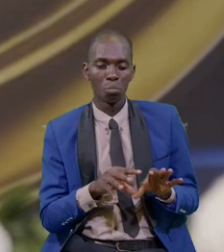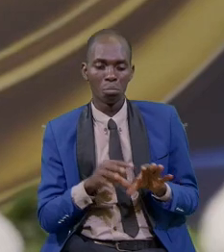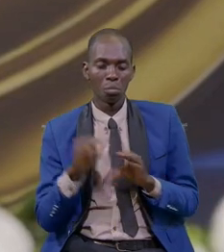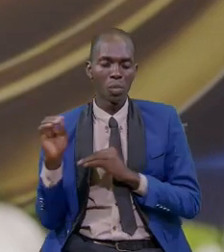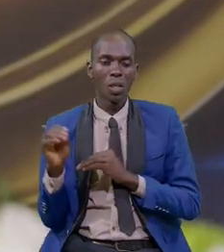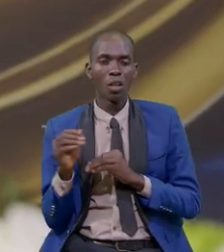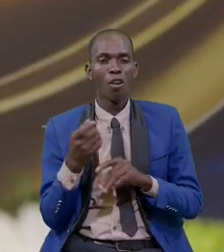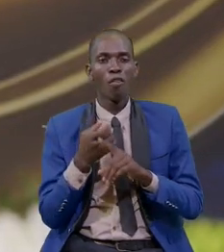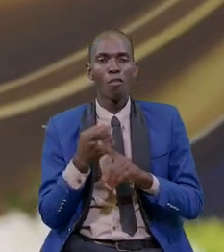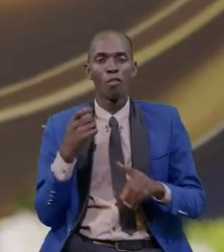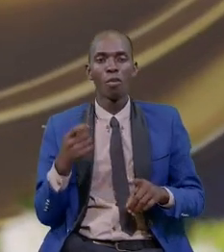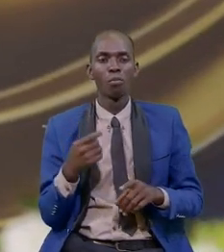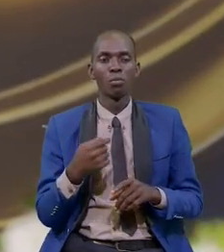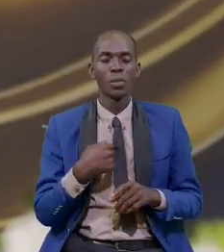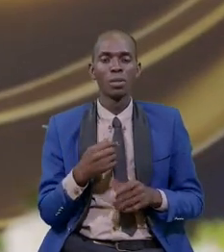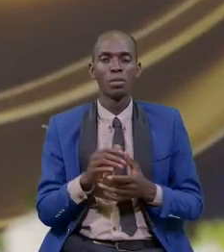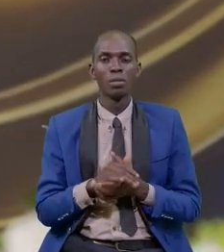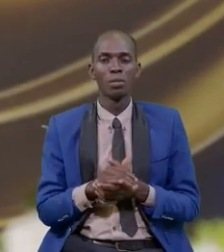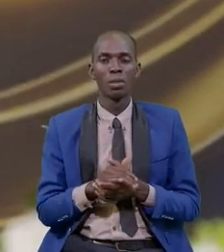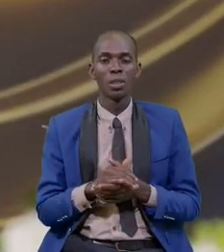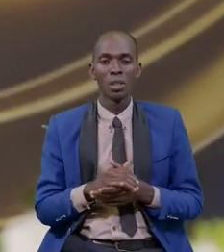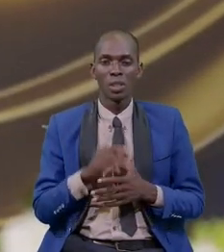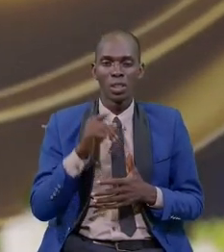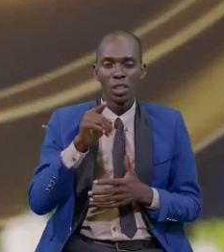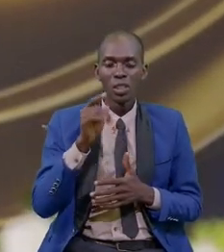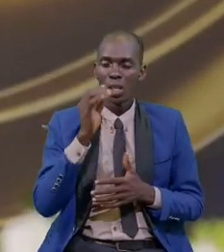retirez-vous de moi, maudit,